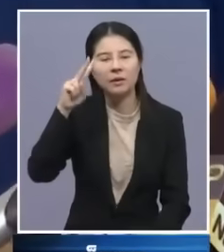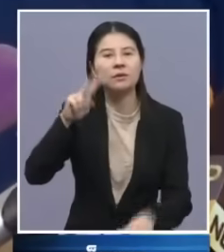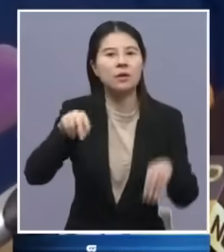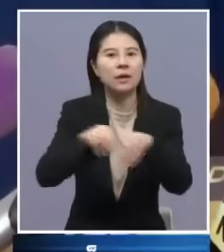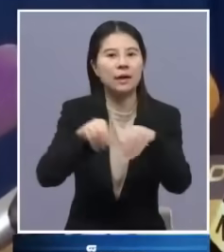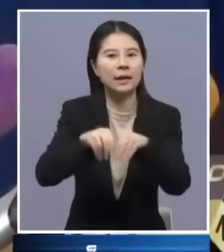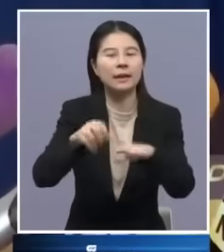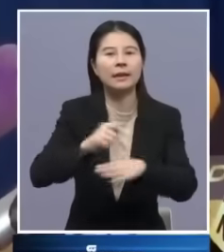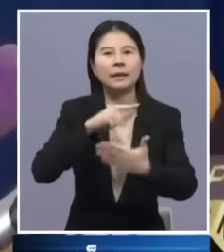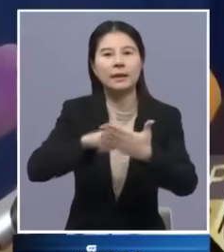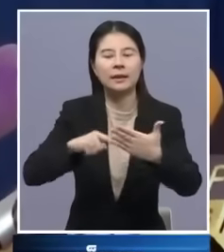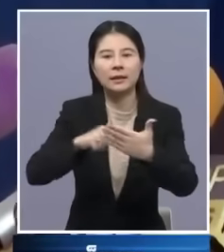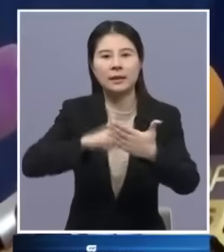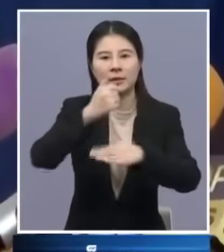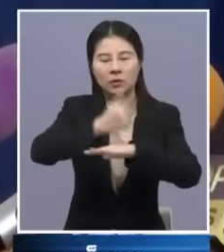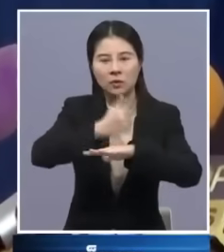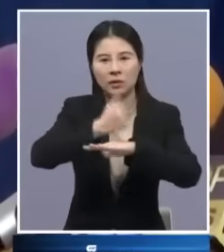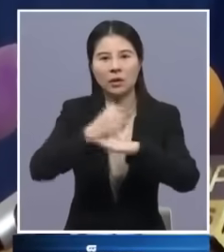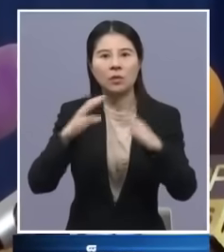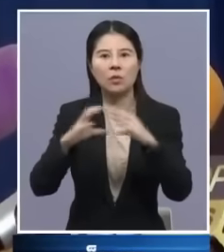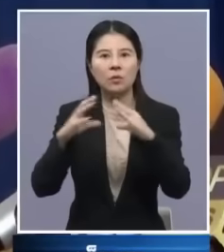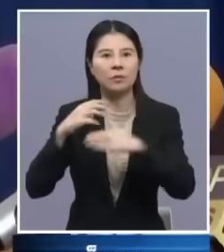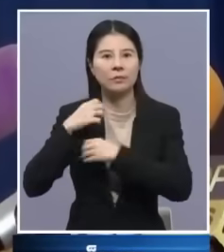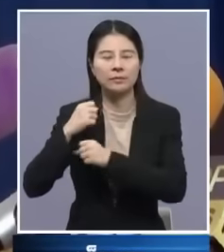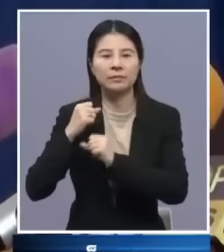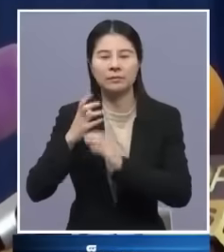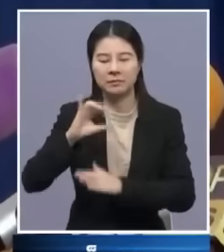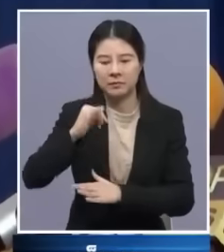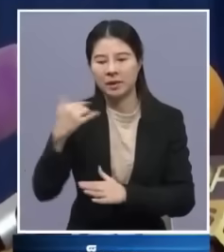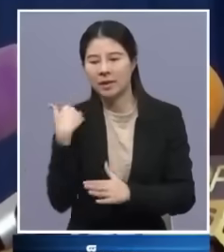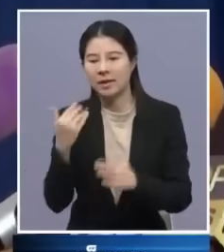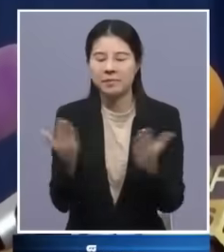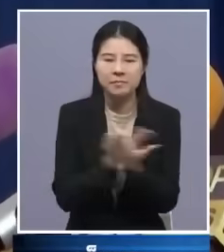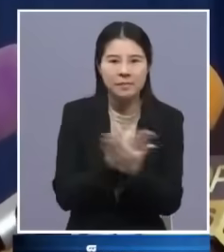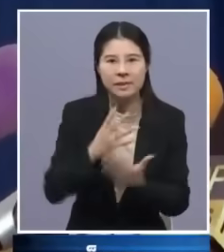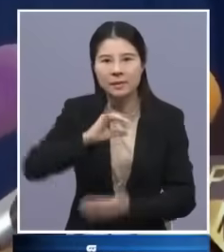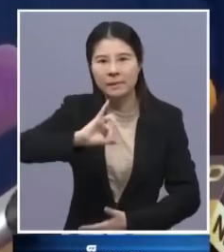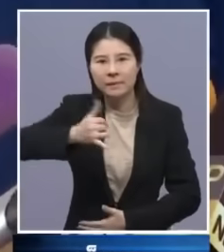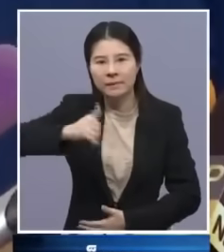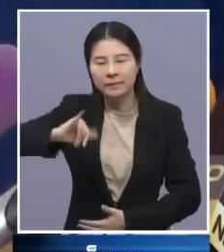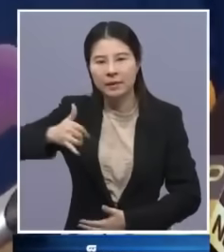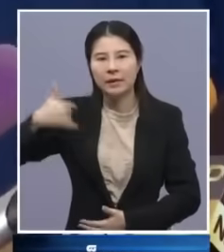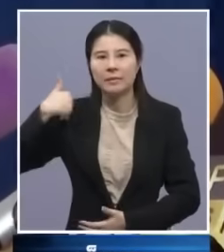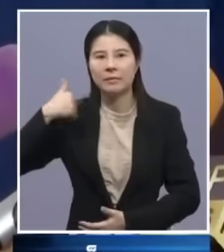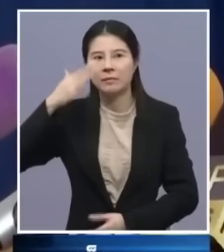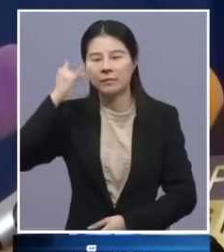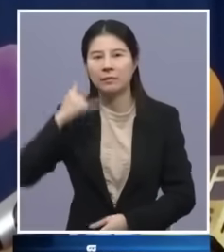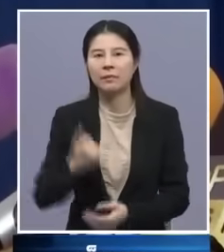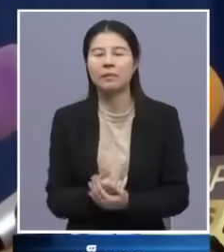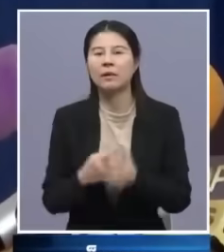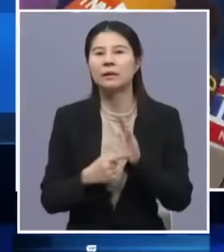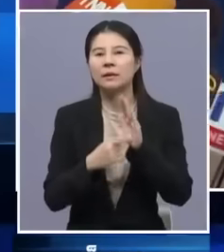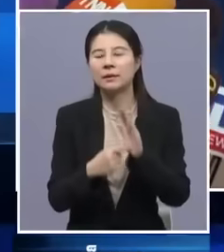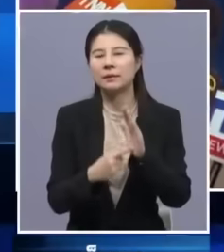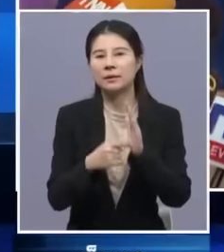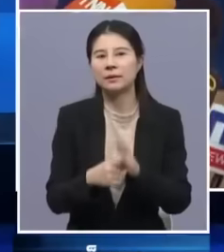เลือกหัวหน้าพรรคและกรรมการบริหารพรรคชุดใหม่แล้วที่บอกว่าอะไรก็เกิดขึ้นได้เพราะว่าล่าสุดมีข่าวว่าเกมอาจจะพลิกนะแคนดิเดตอาจจะไม่ได้มี